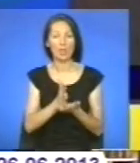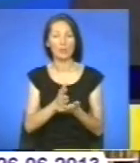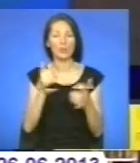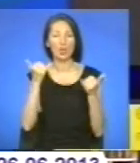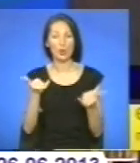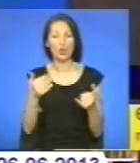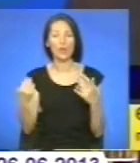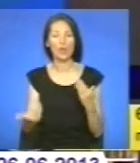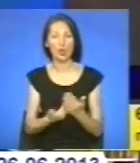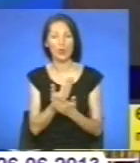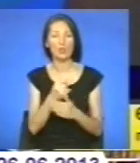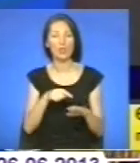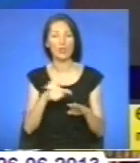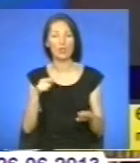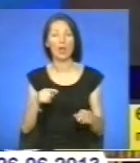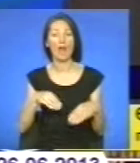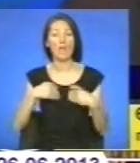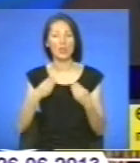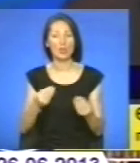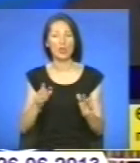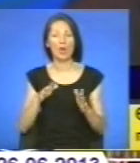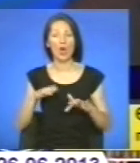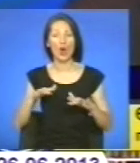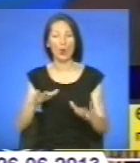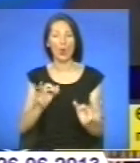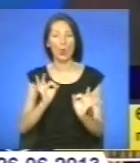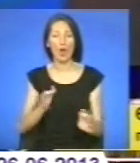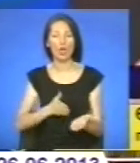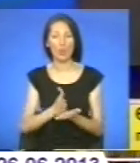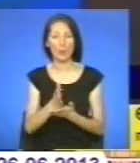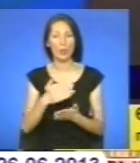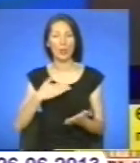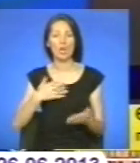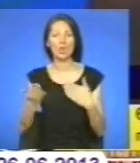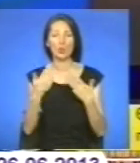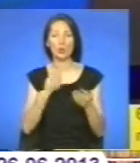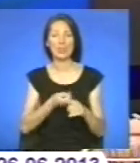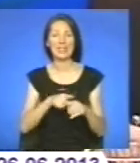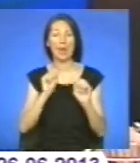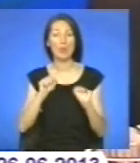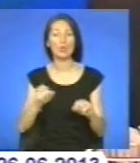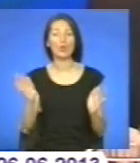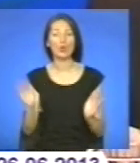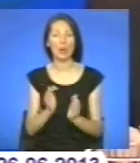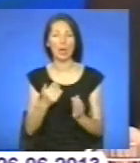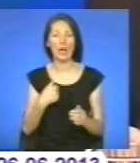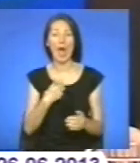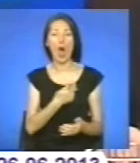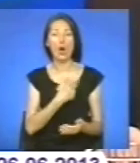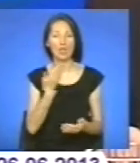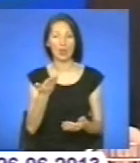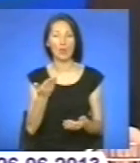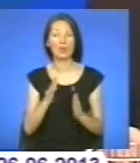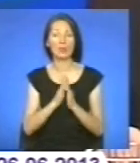Сьогодні відновилося відчуття відданості та руху у правильному напрямку наших стосунків, але ця можливість коротка. Я хотів би закликати і